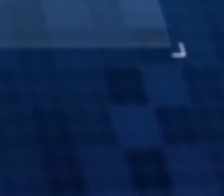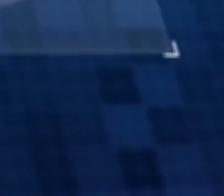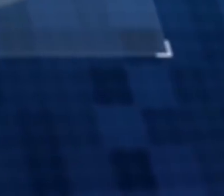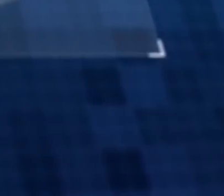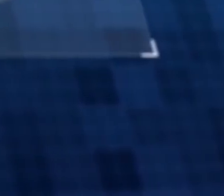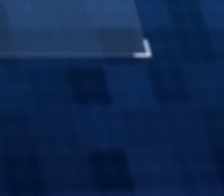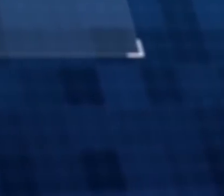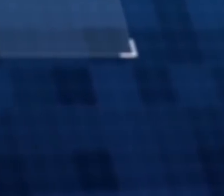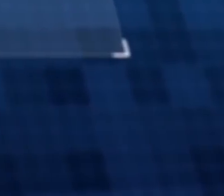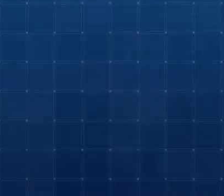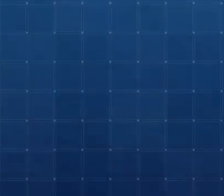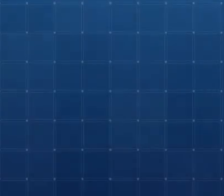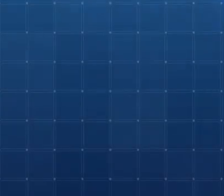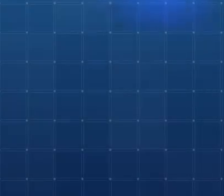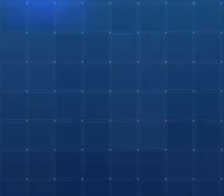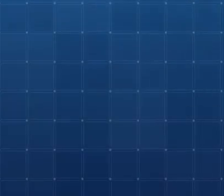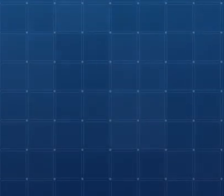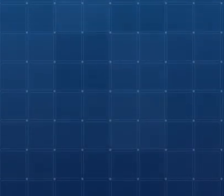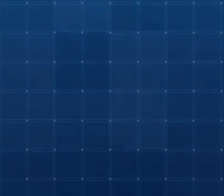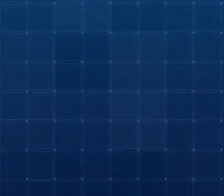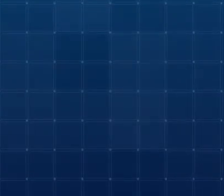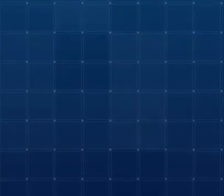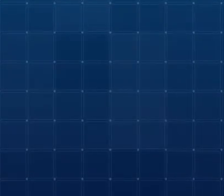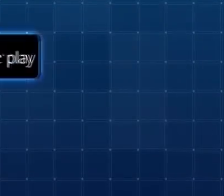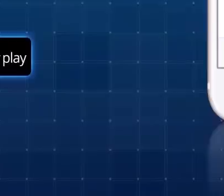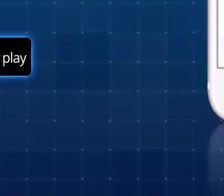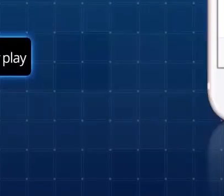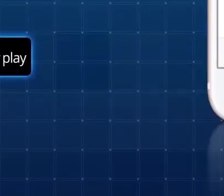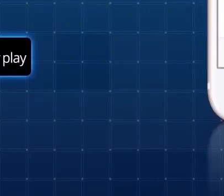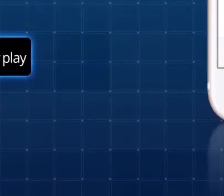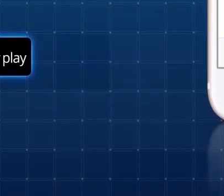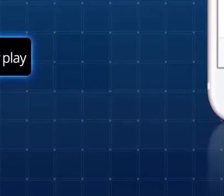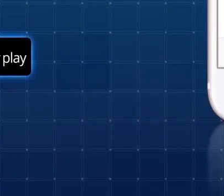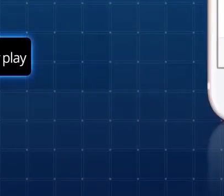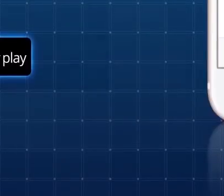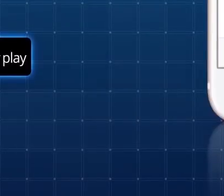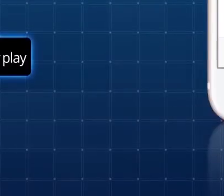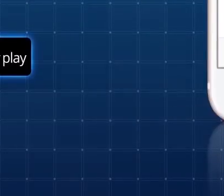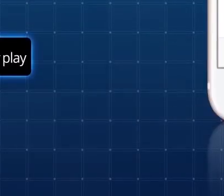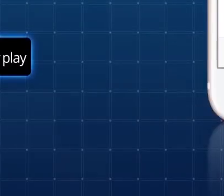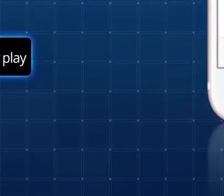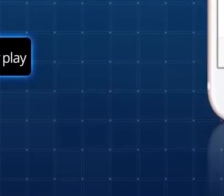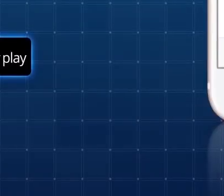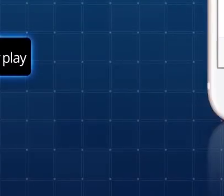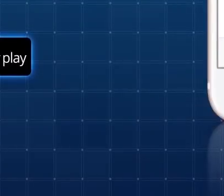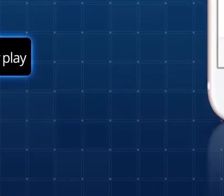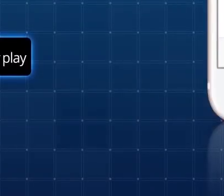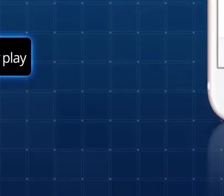SETN 三立新闻网最优质的网络新闻媒体。